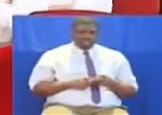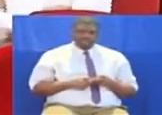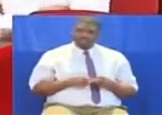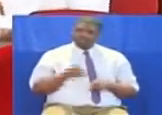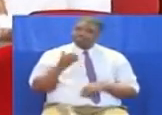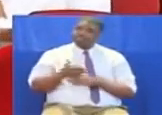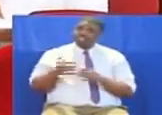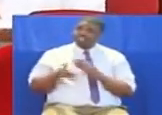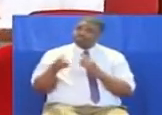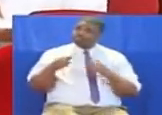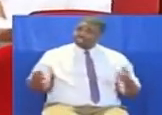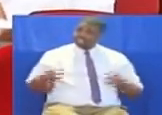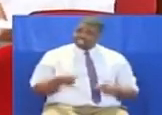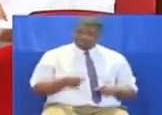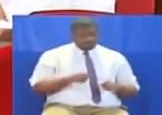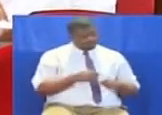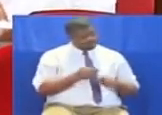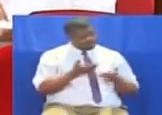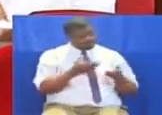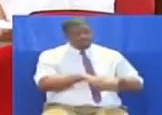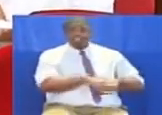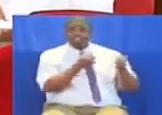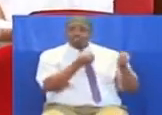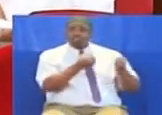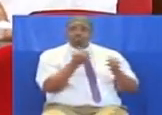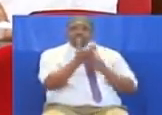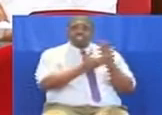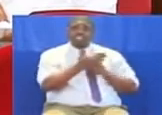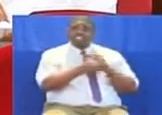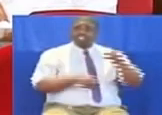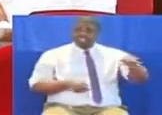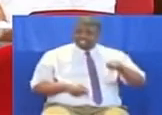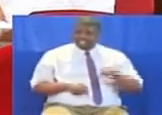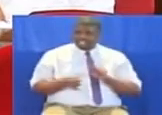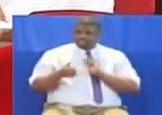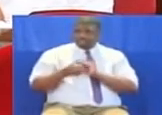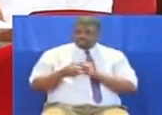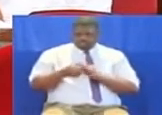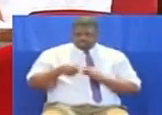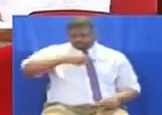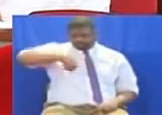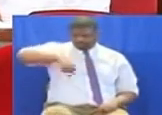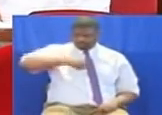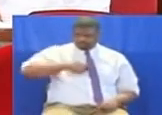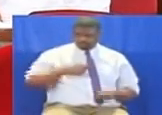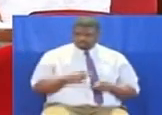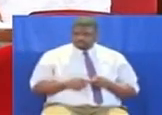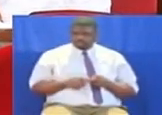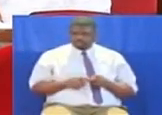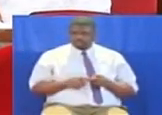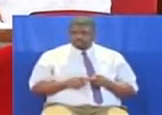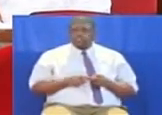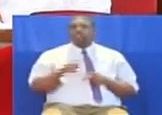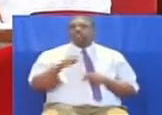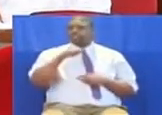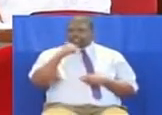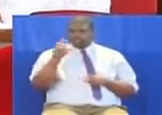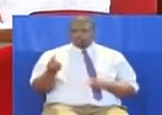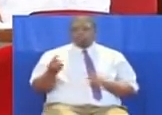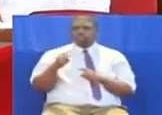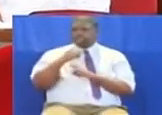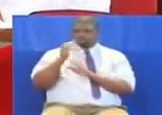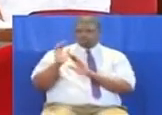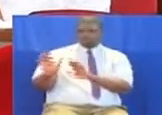mnajenga upinzani au mnabomoa nchi? Sasa haya ndio mambo ambayo sisi tukasema hapana. Enough is enough. Kama